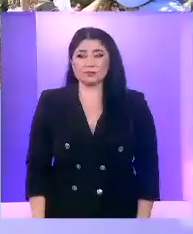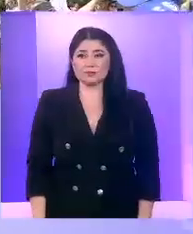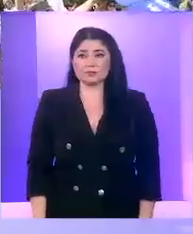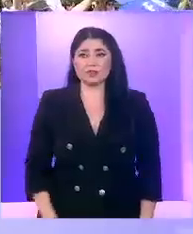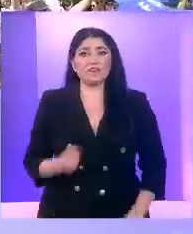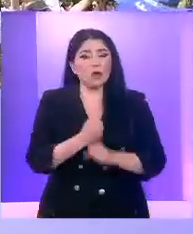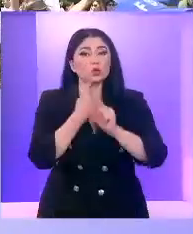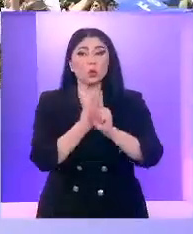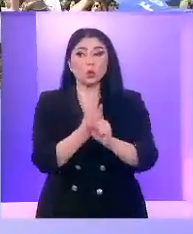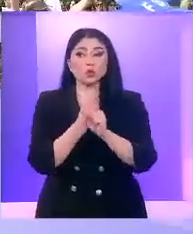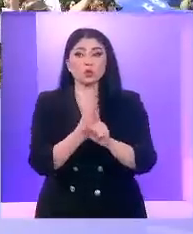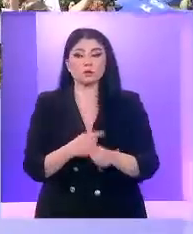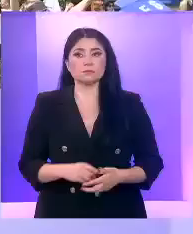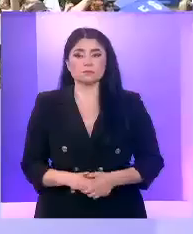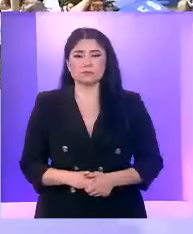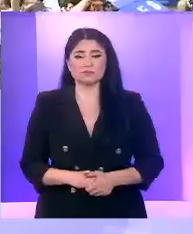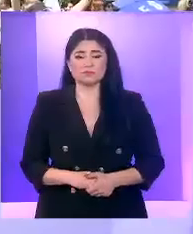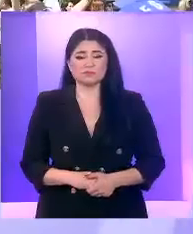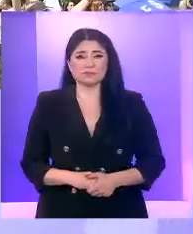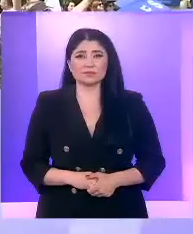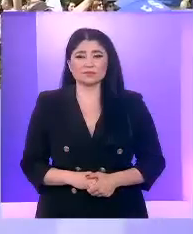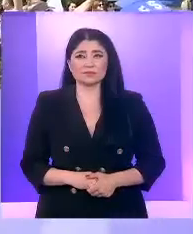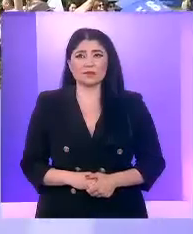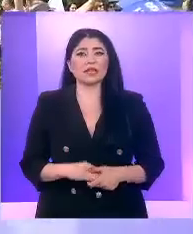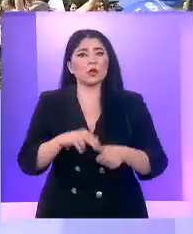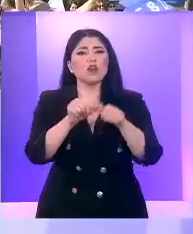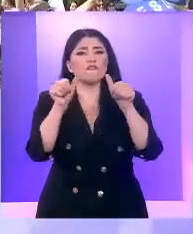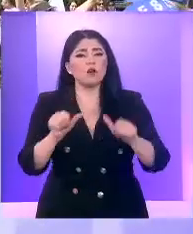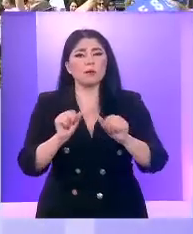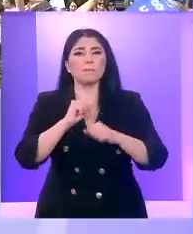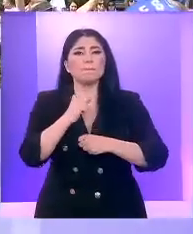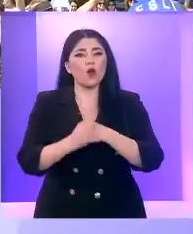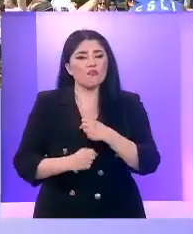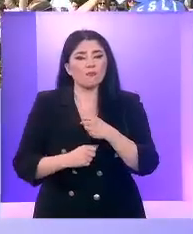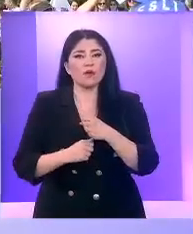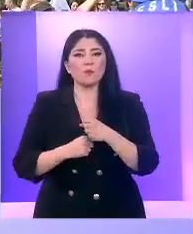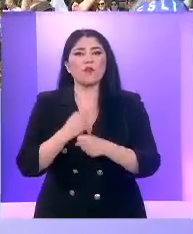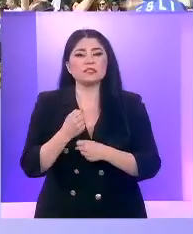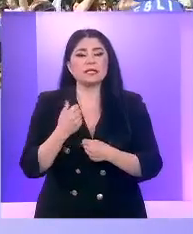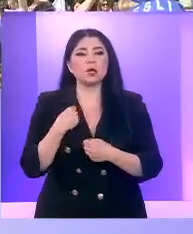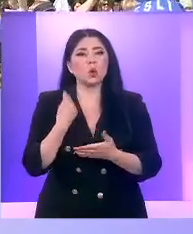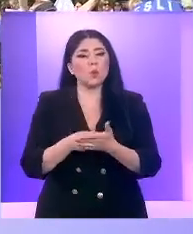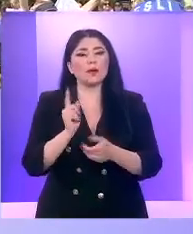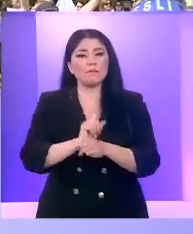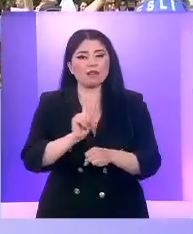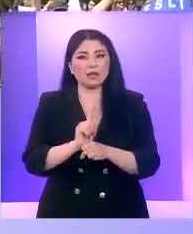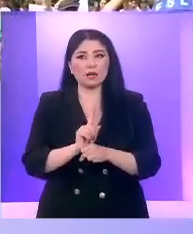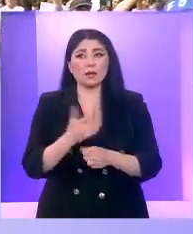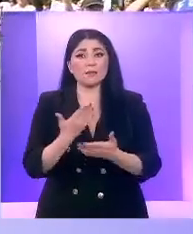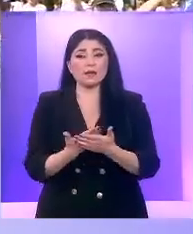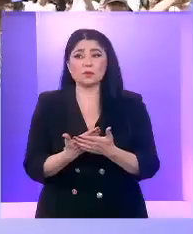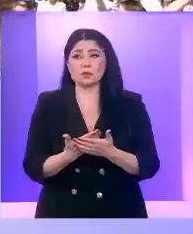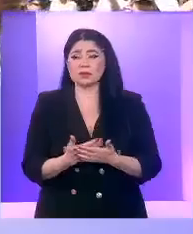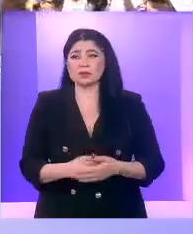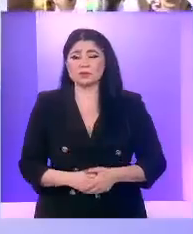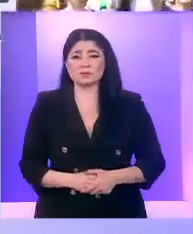Faci cursuri, te duci la formări profesionale, îți iei cărți, îți iei materiale, pentru că îți